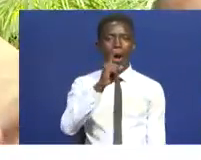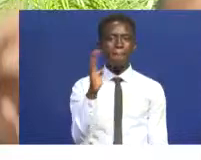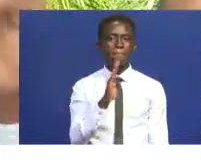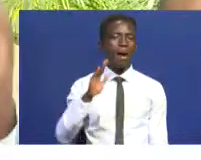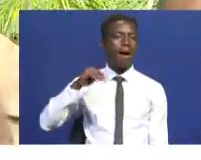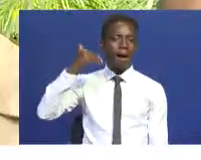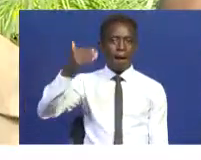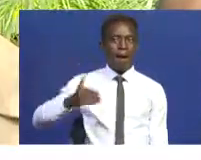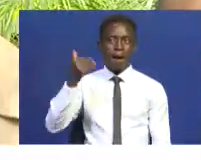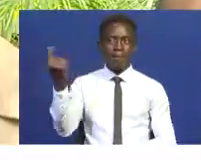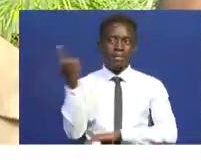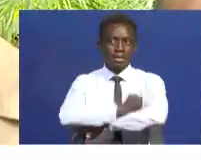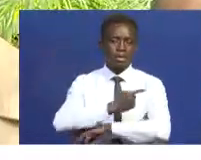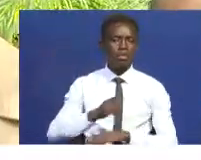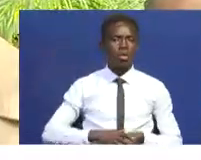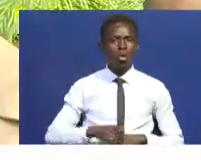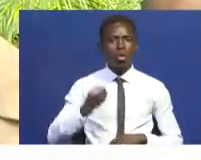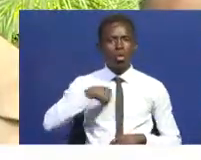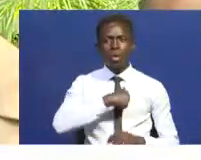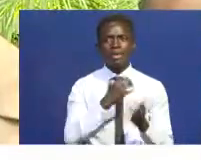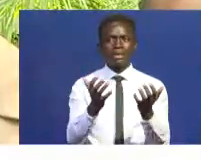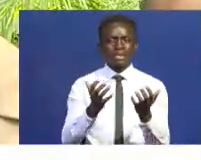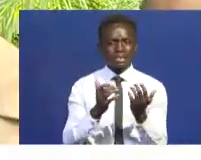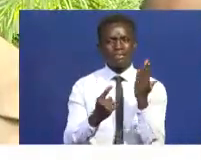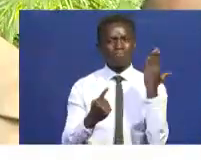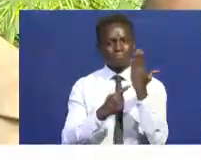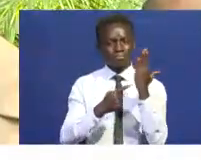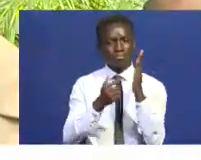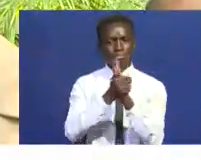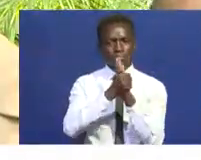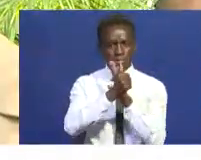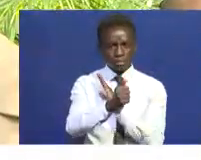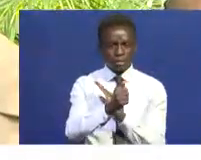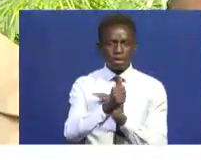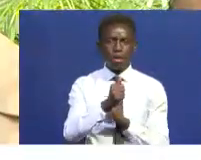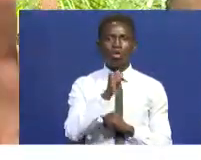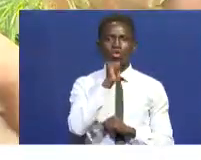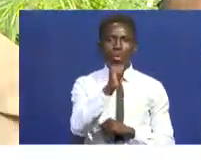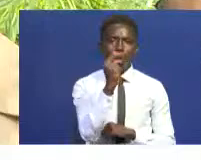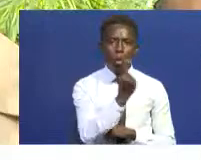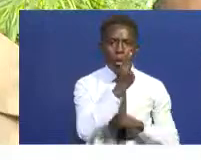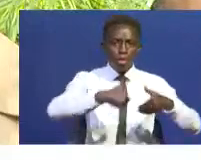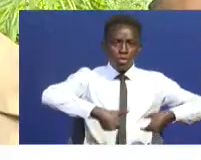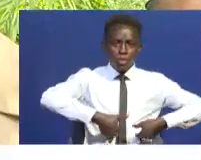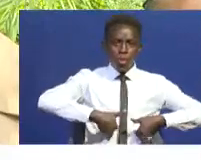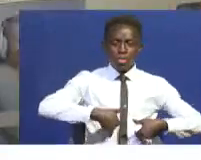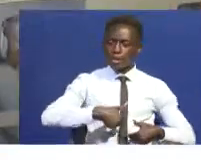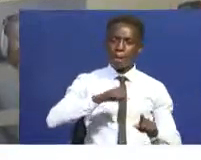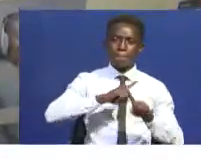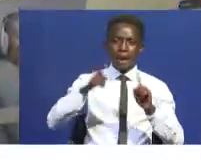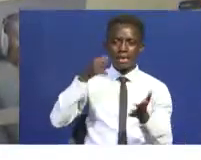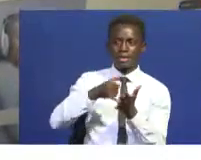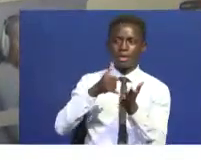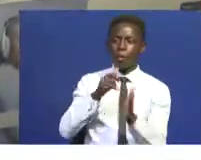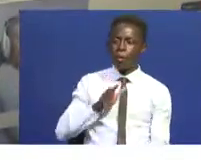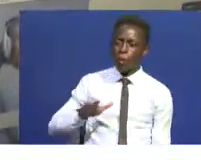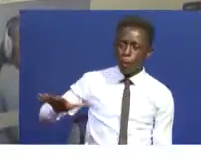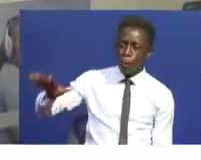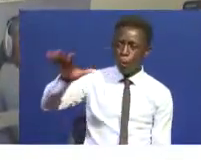need commensurate level of digital skilling within not just the youth but the entire Kenyan population.